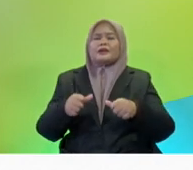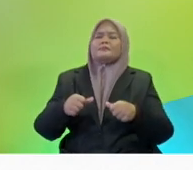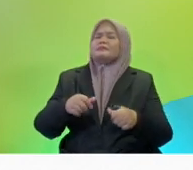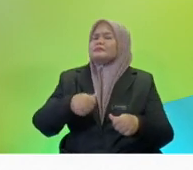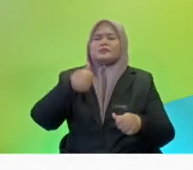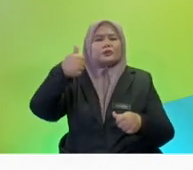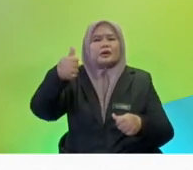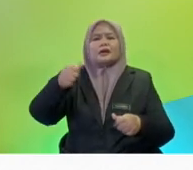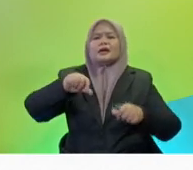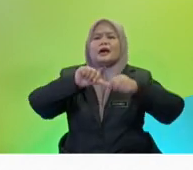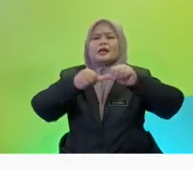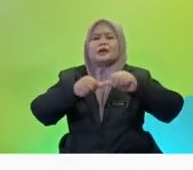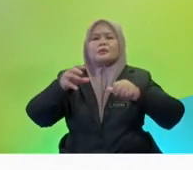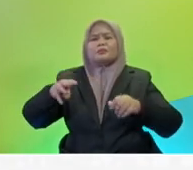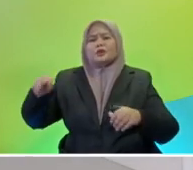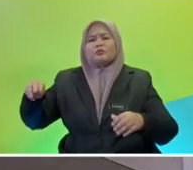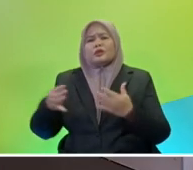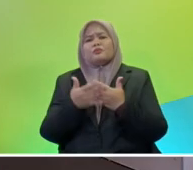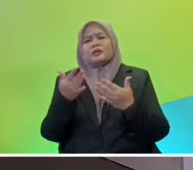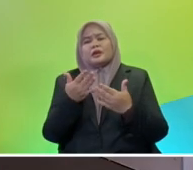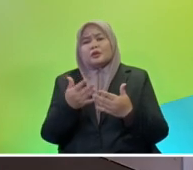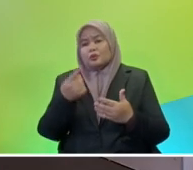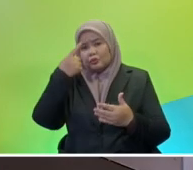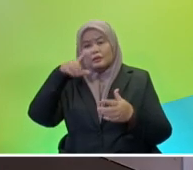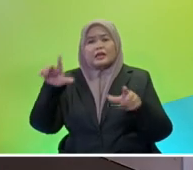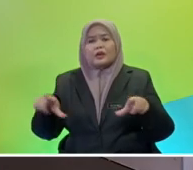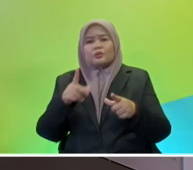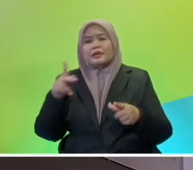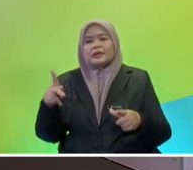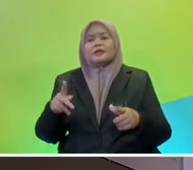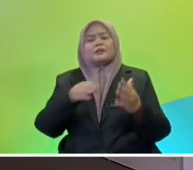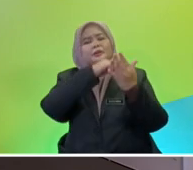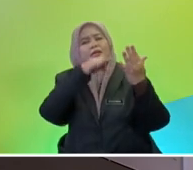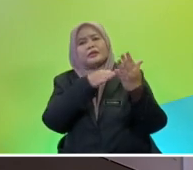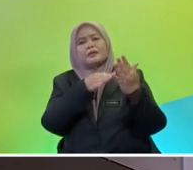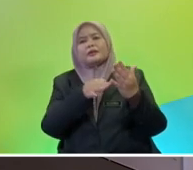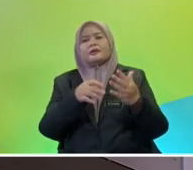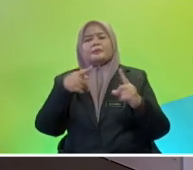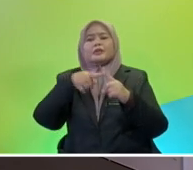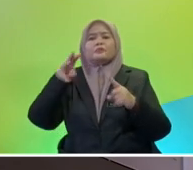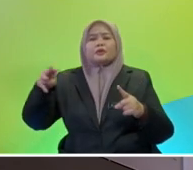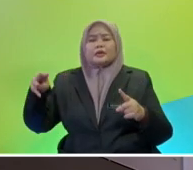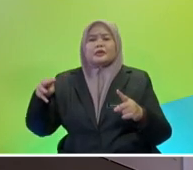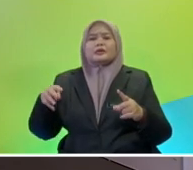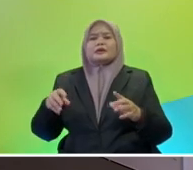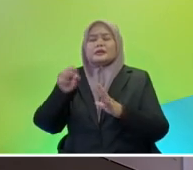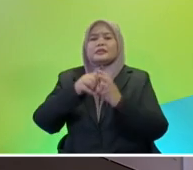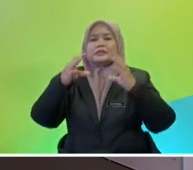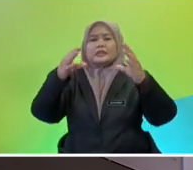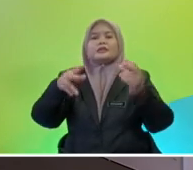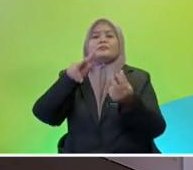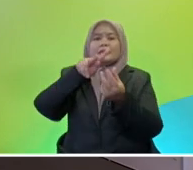agar mudah untuk kita melakukan pencak silat terhadap murid secara efektif dan